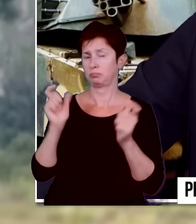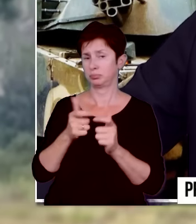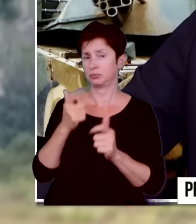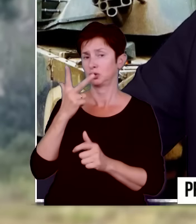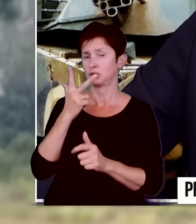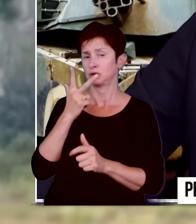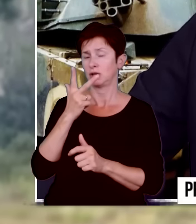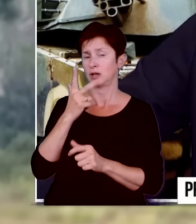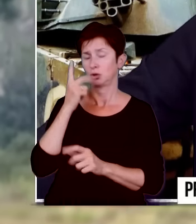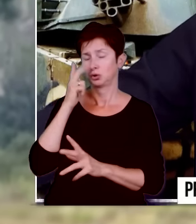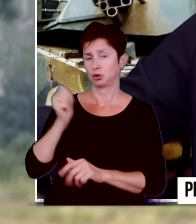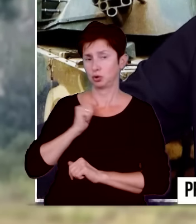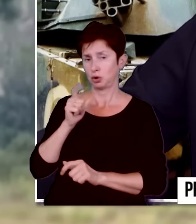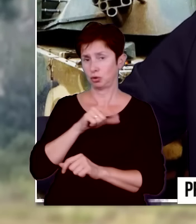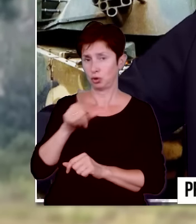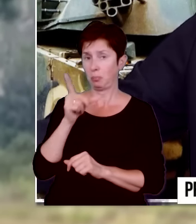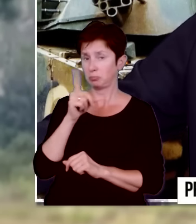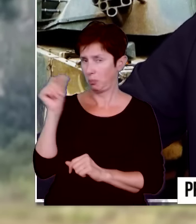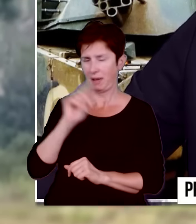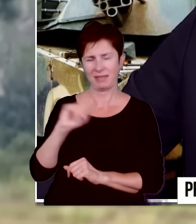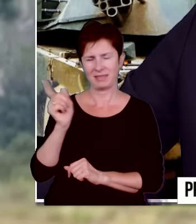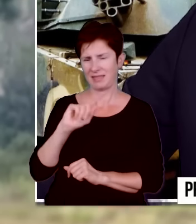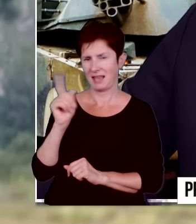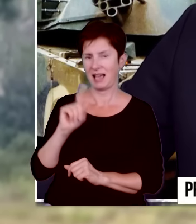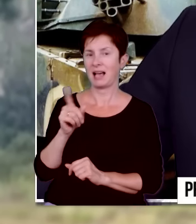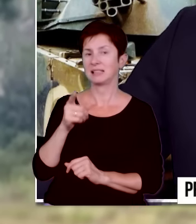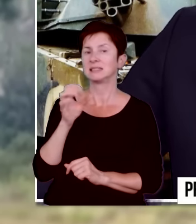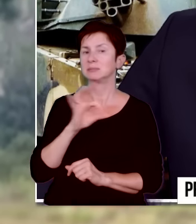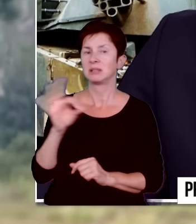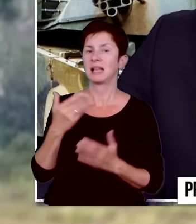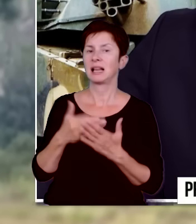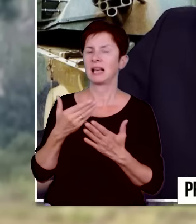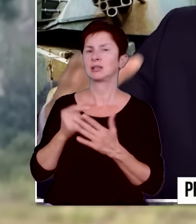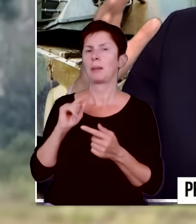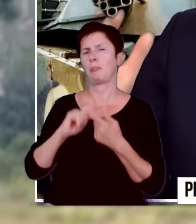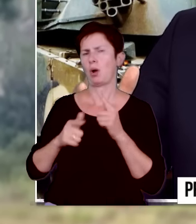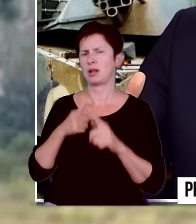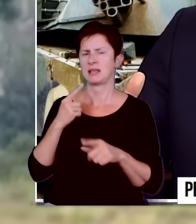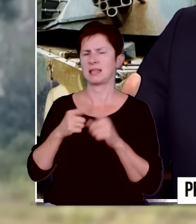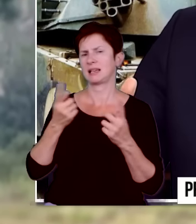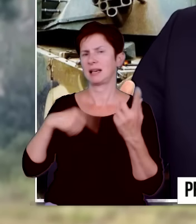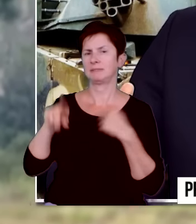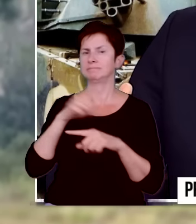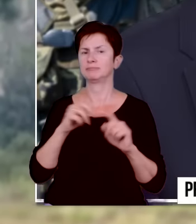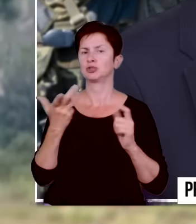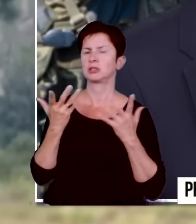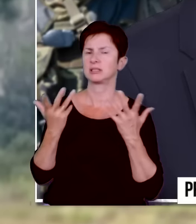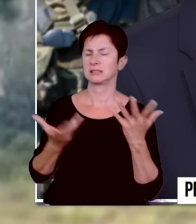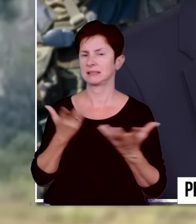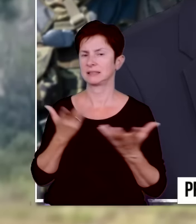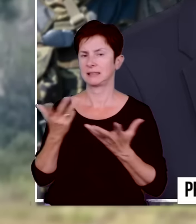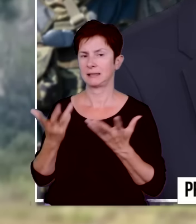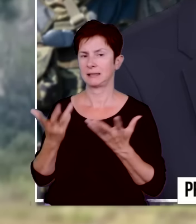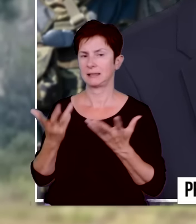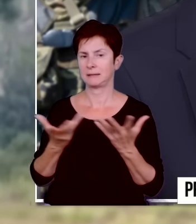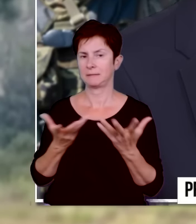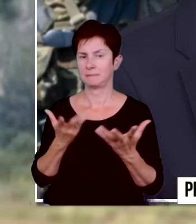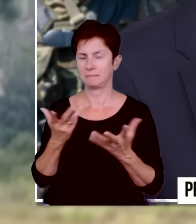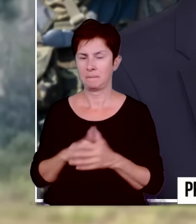też nie był przypadkowy prawda że to wyciekło właśnie dlatego że komuś to służyło politycznie chba pani nazwiska pani